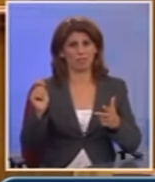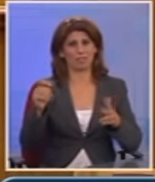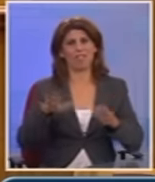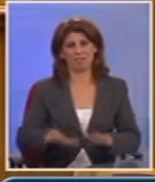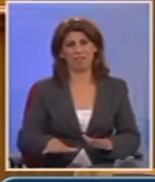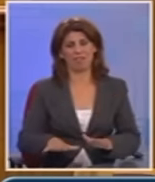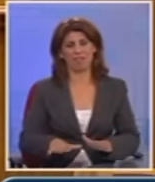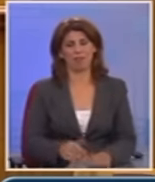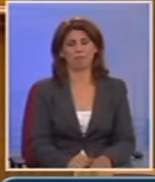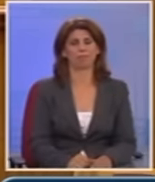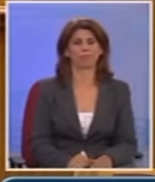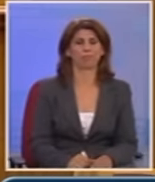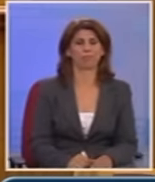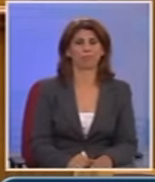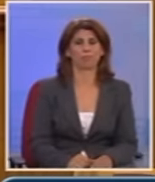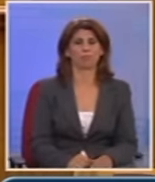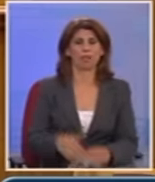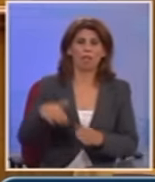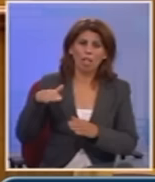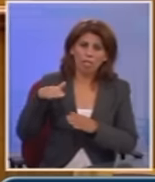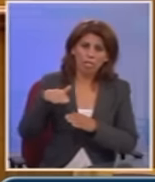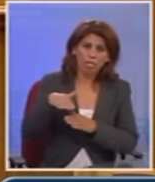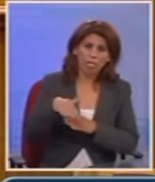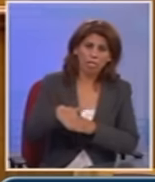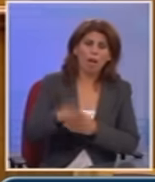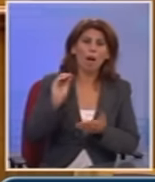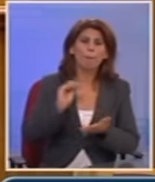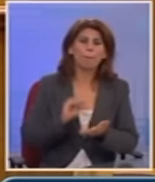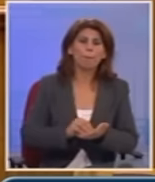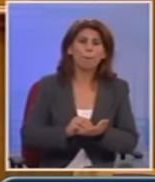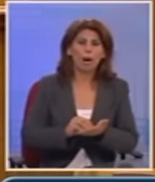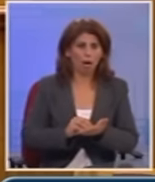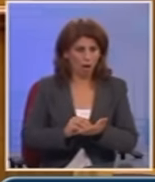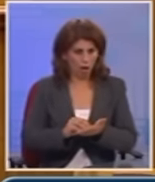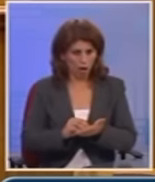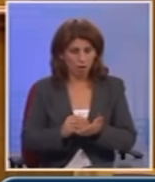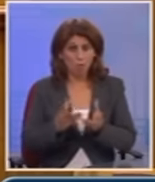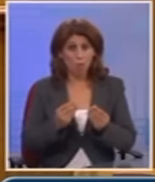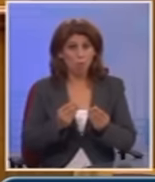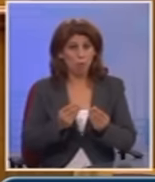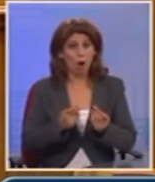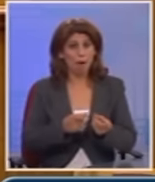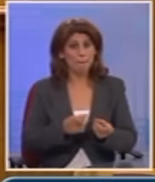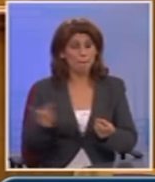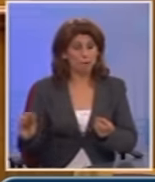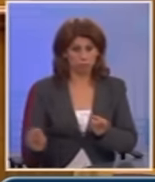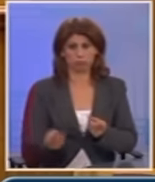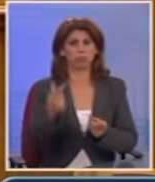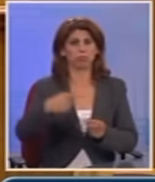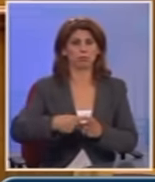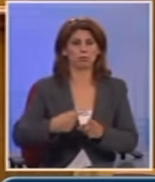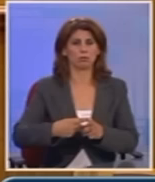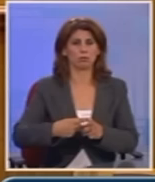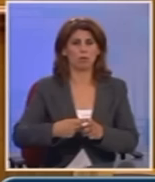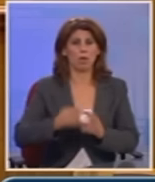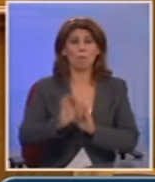ανεργία. Η ύφεση κάνει και πάλι απειλητικά την εμφάνισή της στη χώρα. Οι προβλέψεις για